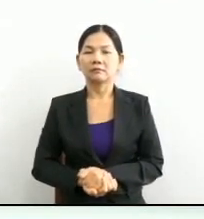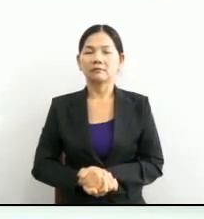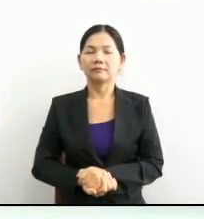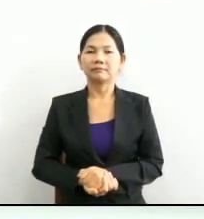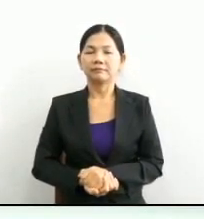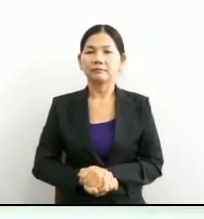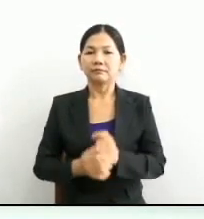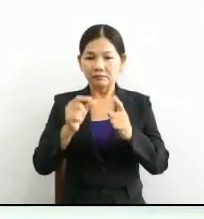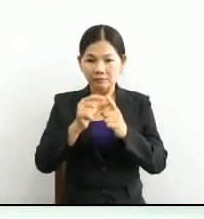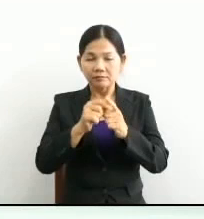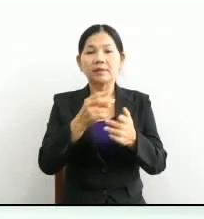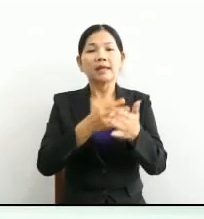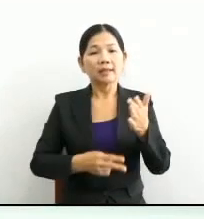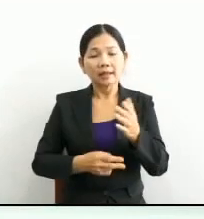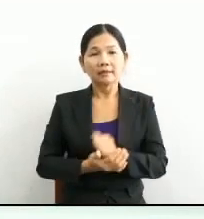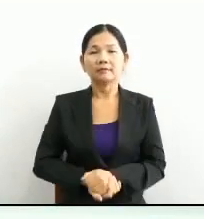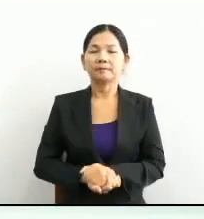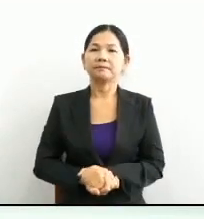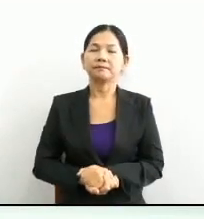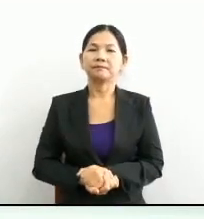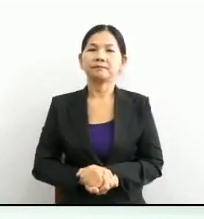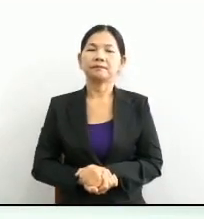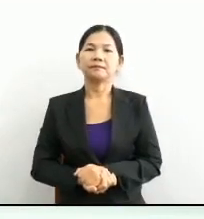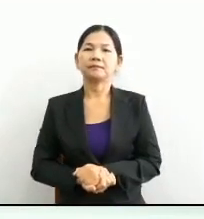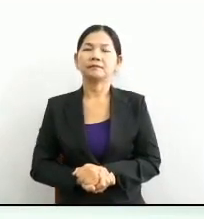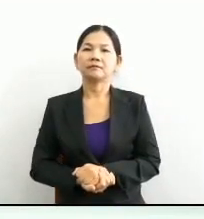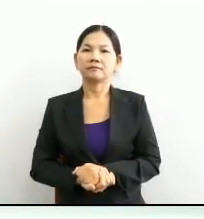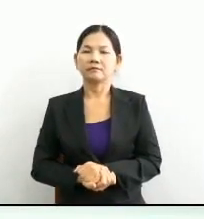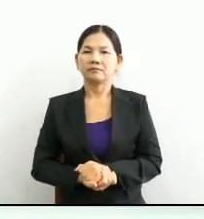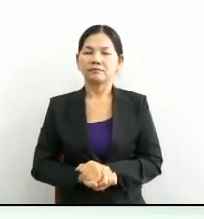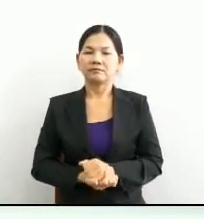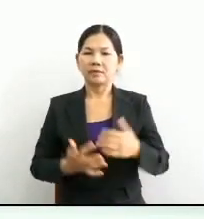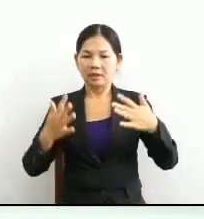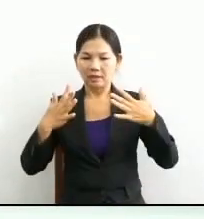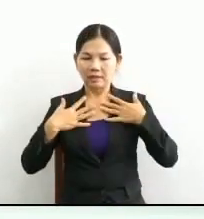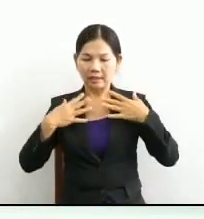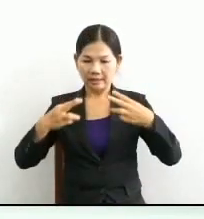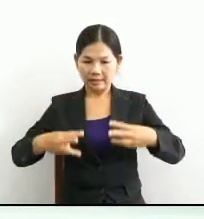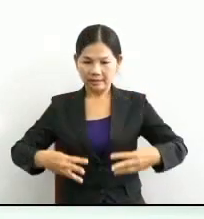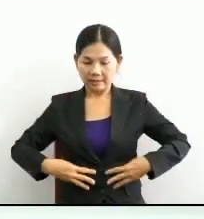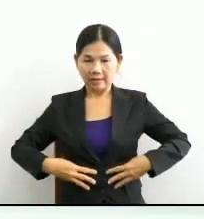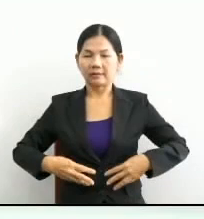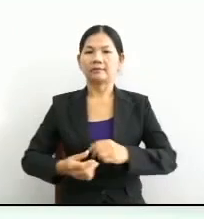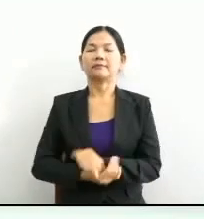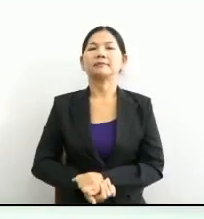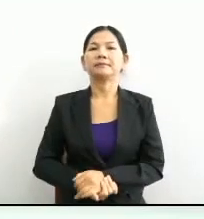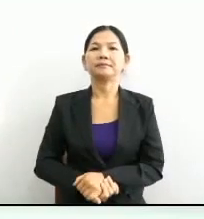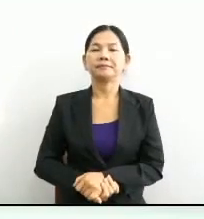nâng pịa con chà nâng pịa tái da con xoài vô là không mới điên dưới nó con á